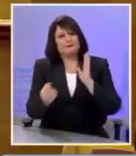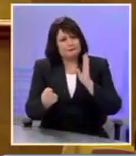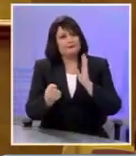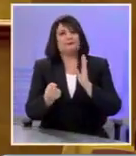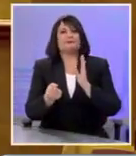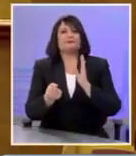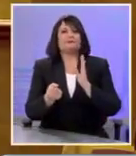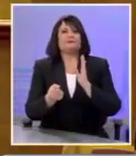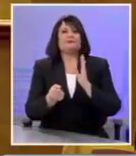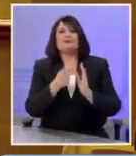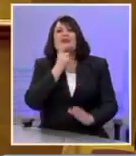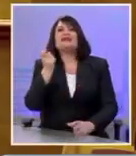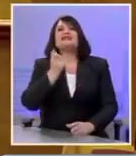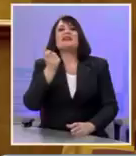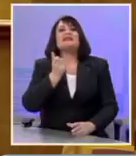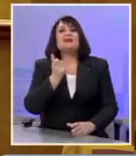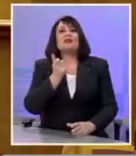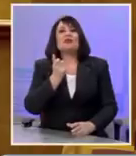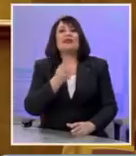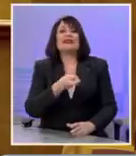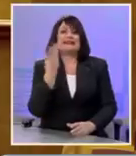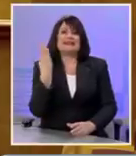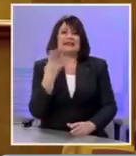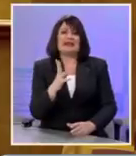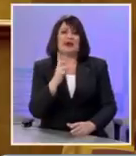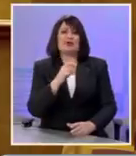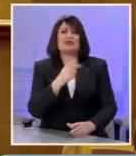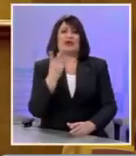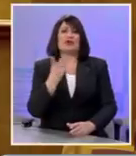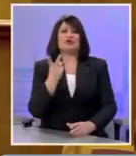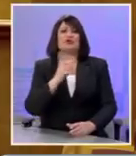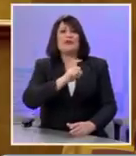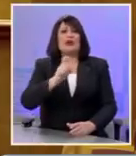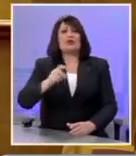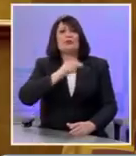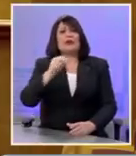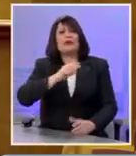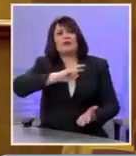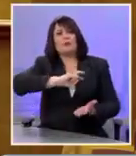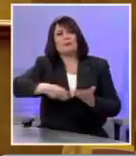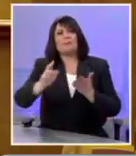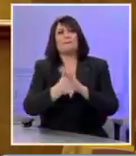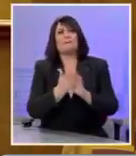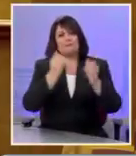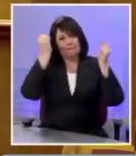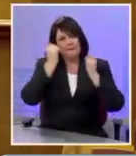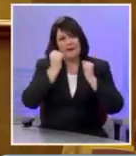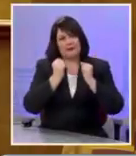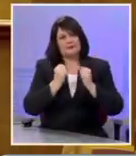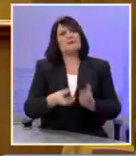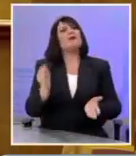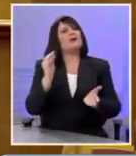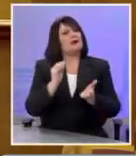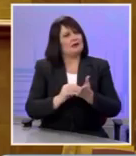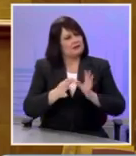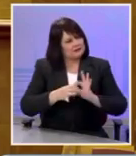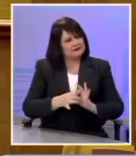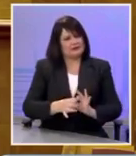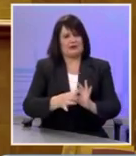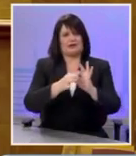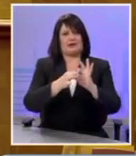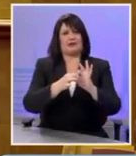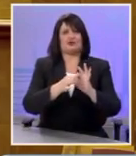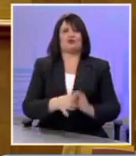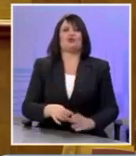ήδη από τους συνταξιούχους 422 εκατομμύρια ευρώ. Δεν σταματούν όμως εδώ. Με